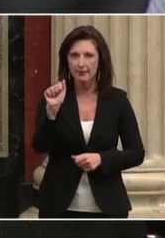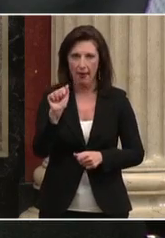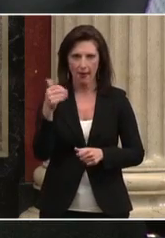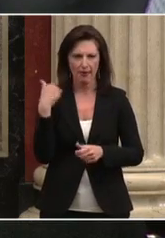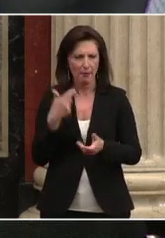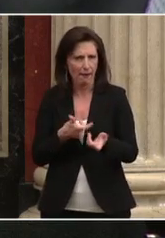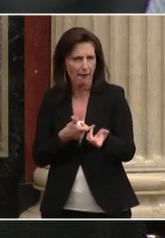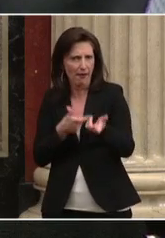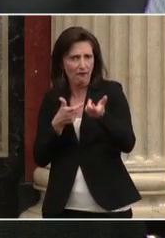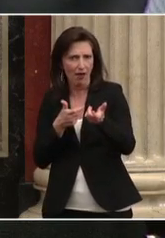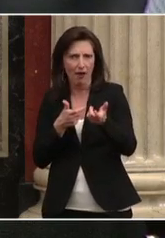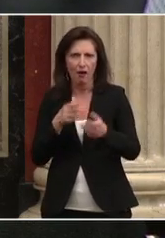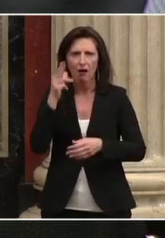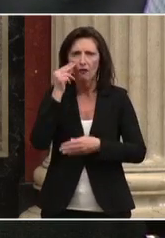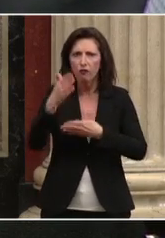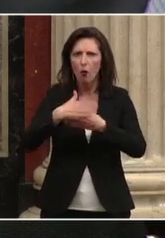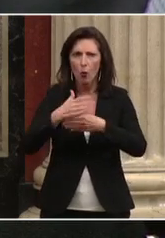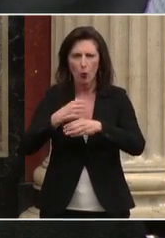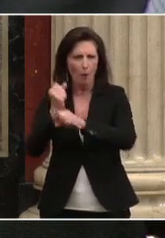Gewehrkolben an die Wohnungstür gehämmert.